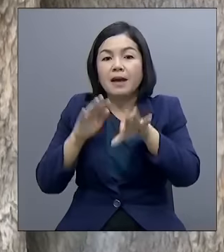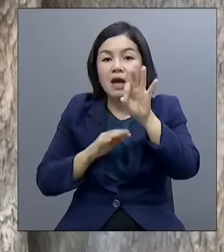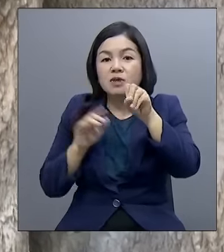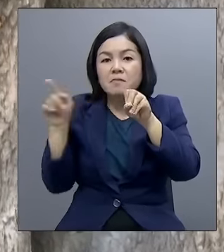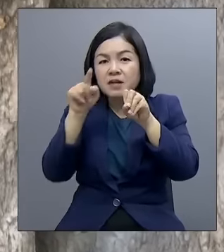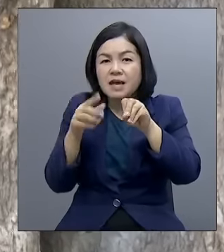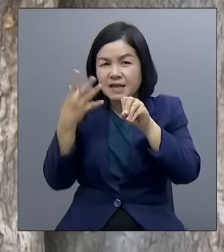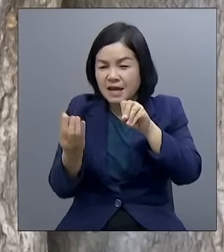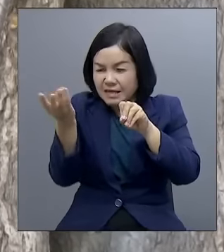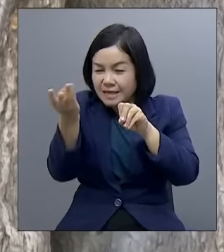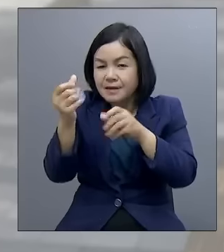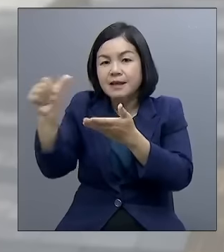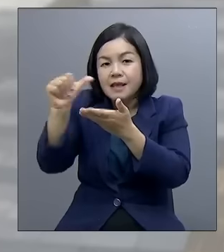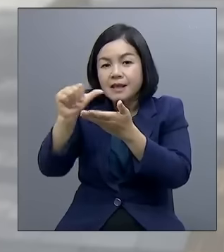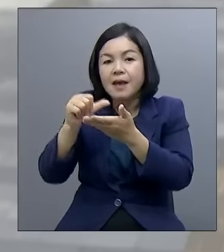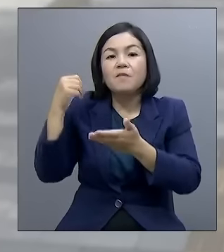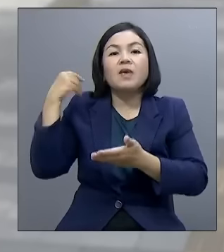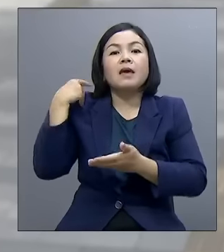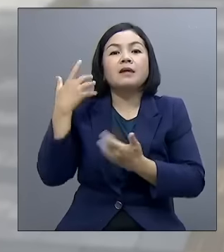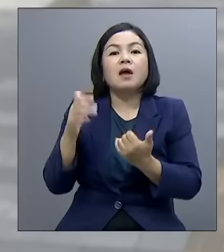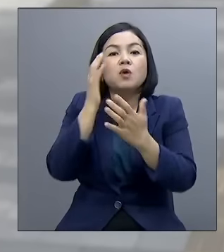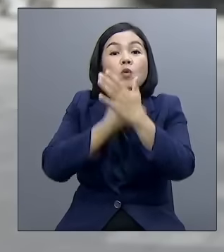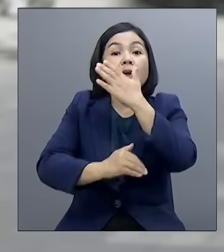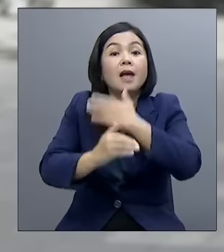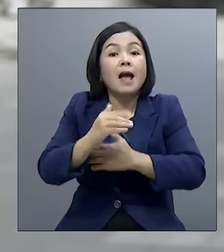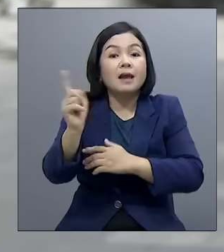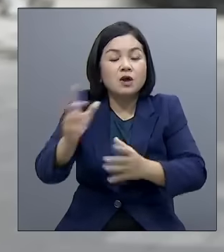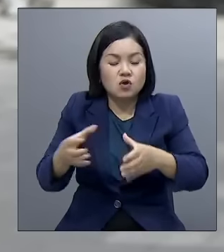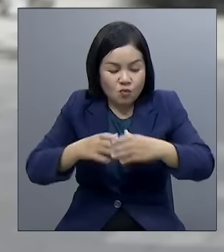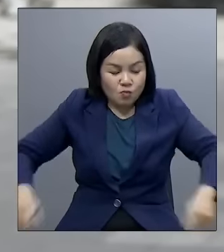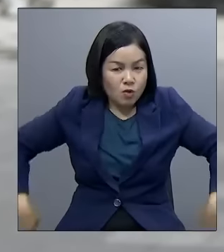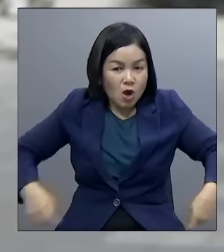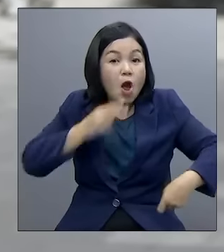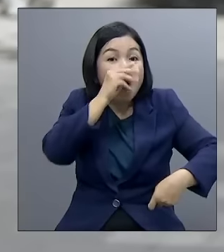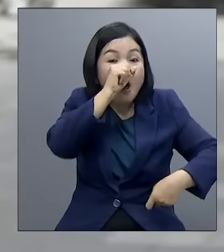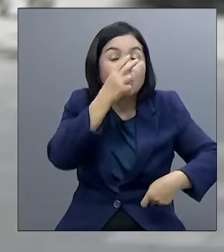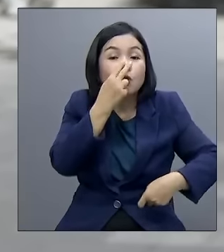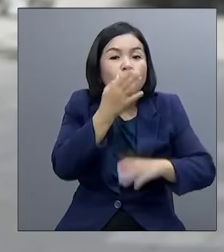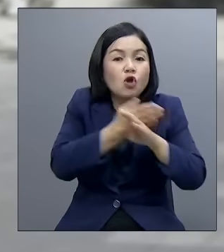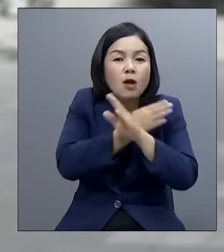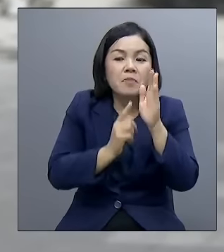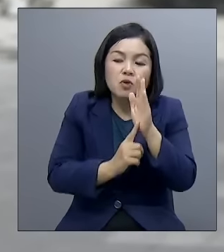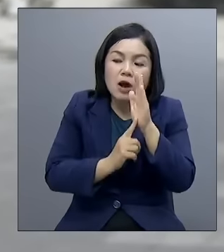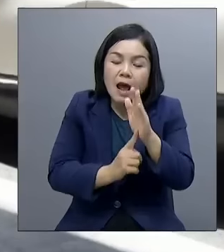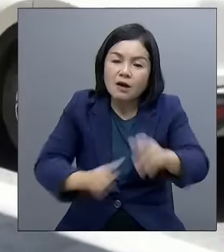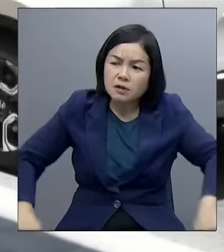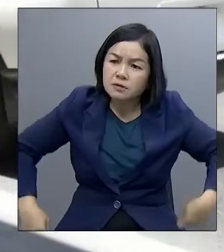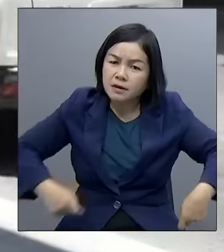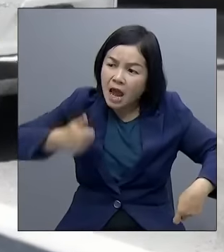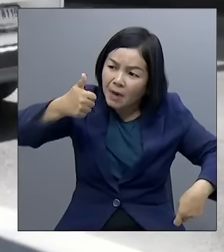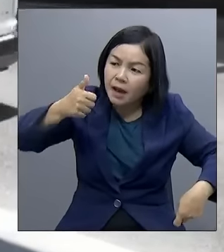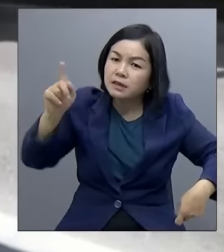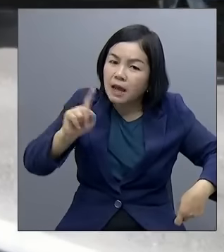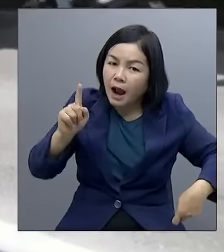นะครับก่อนดําเนินการนะครับเราให้คนพิการนะครับกลุ่มวีลแชร์มาร่วมออดิตตรวจสอบด้วยนะครับแล้วก็มีหน่วยงานสาธารณภคเรื่อง